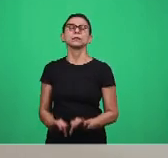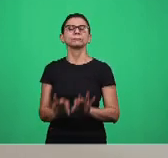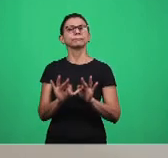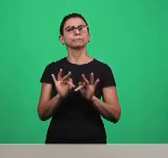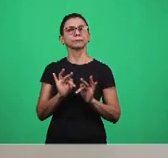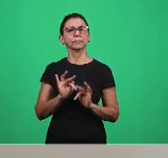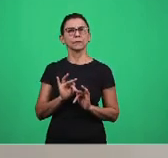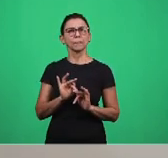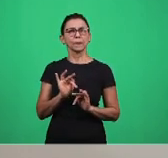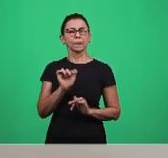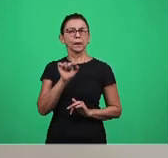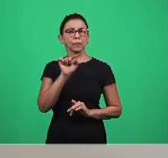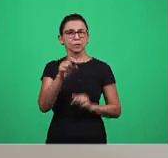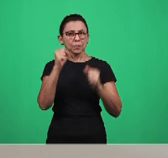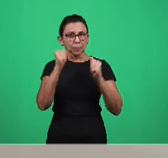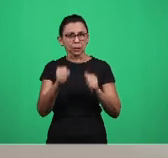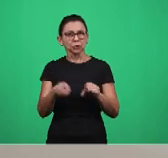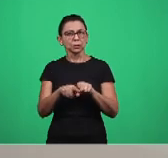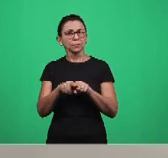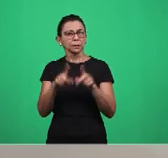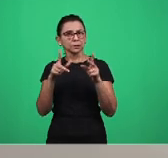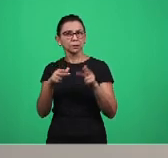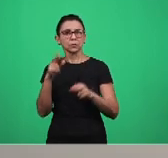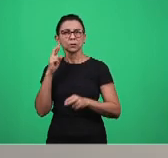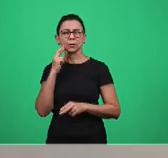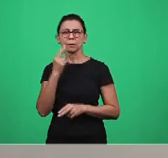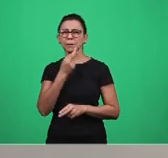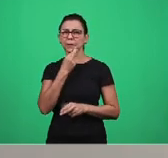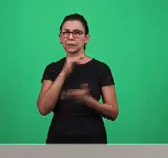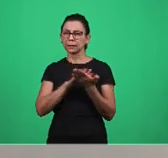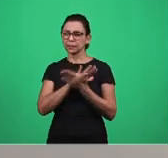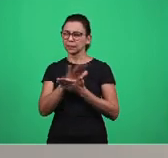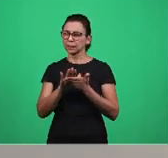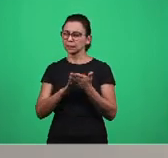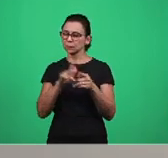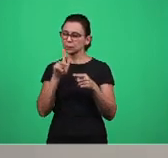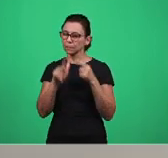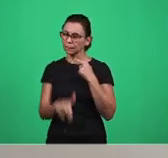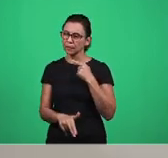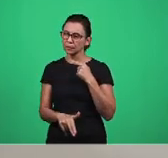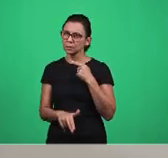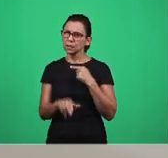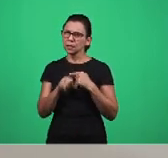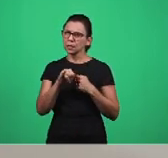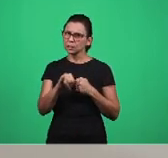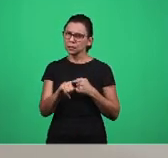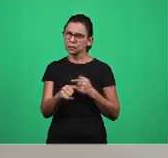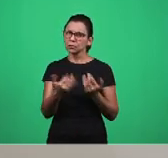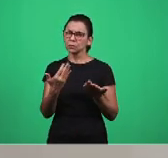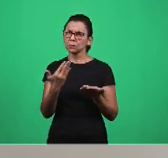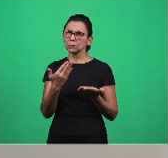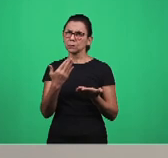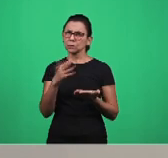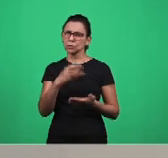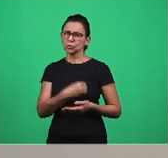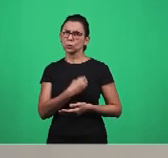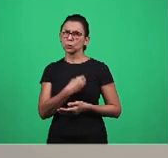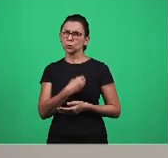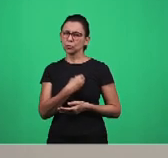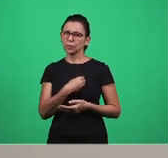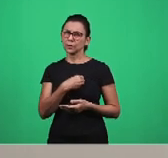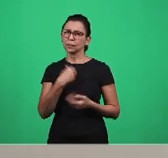présent, c'est pas passé dans ta vie, doit passer dans ta vie. J'irai. Tu es prêt? Tu es disposé? Et tu attends